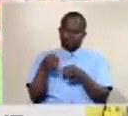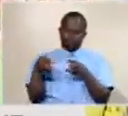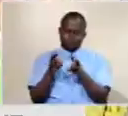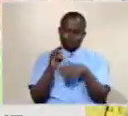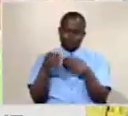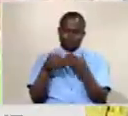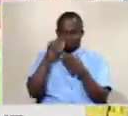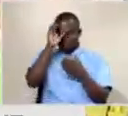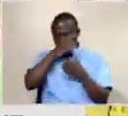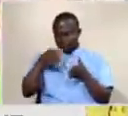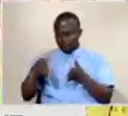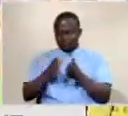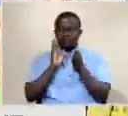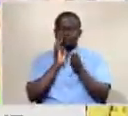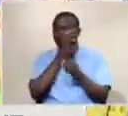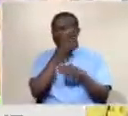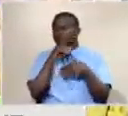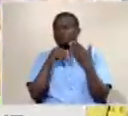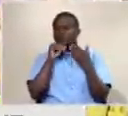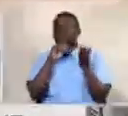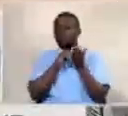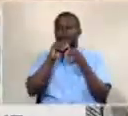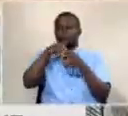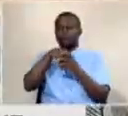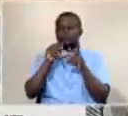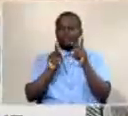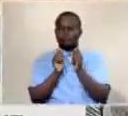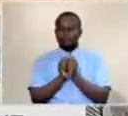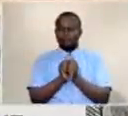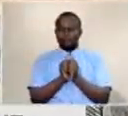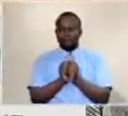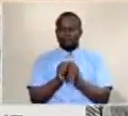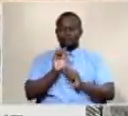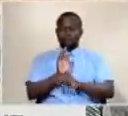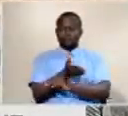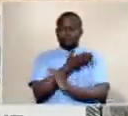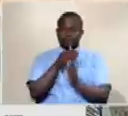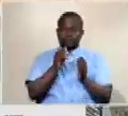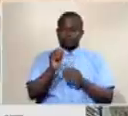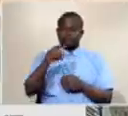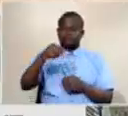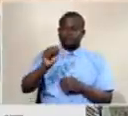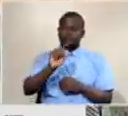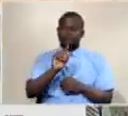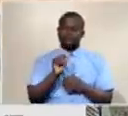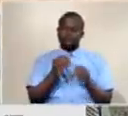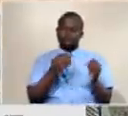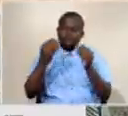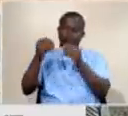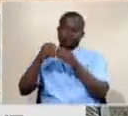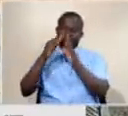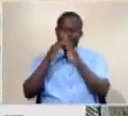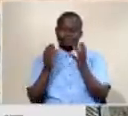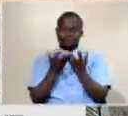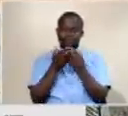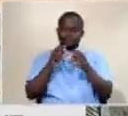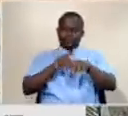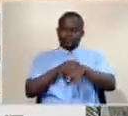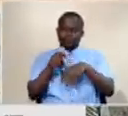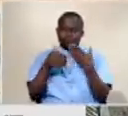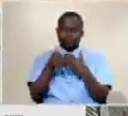buryo bashaka inzira z'amazi yo kongera gutera abaturage abakuye mu manegeka kuri ruhura ya mpazi bagatuzwa mu nyubako